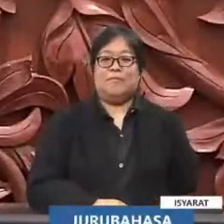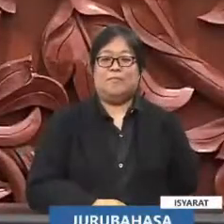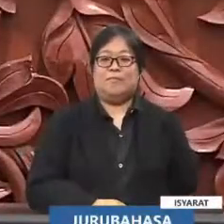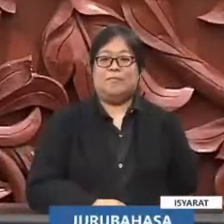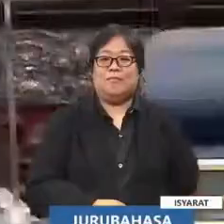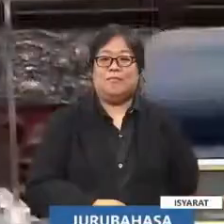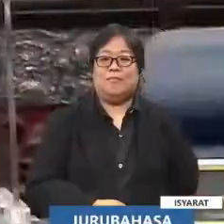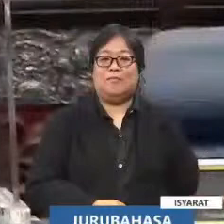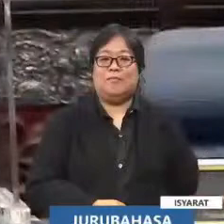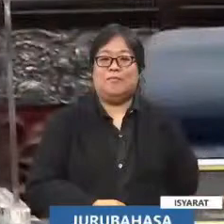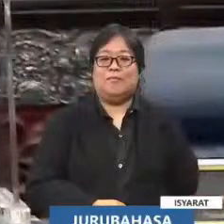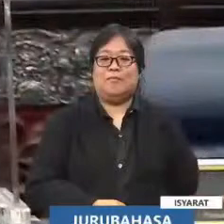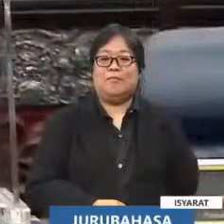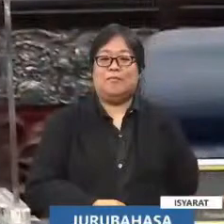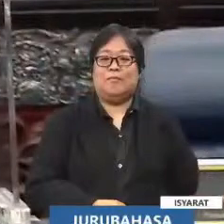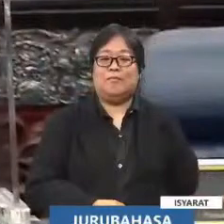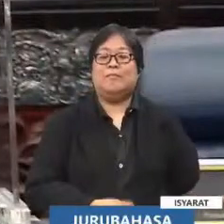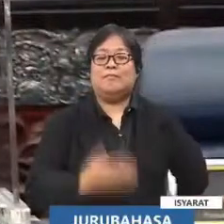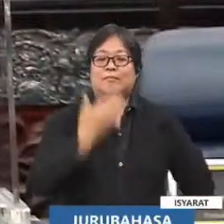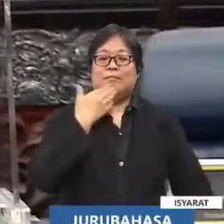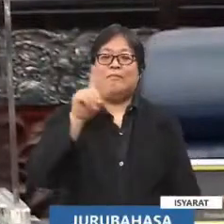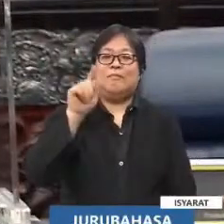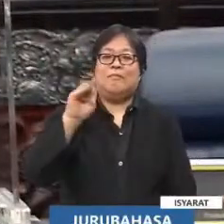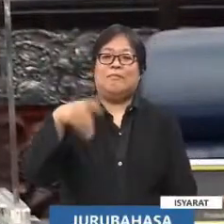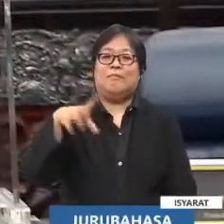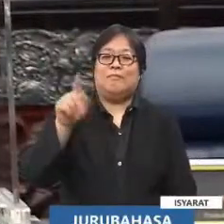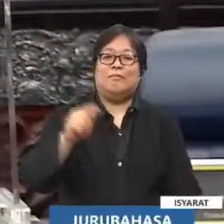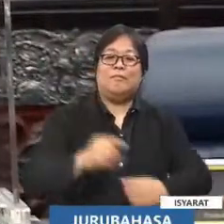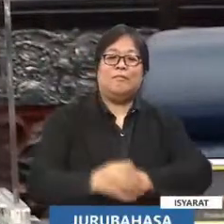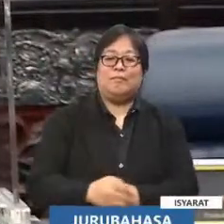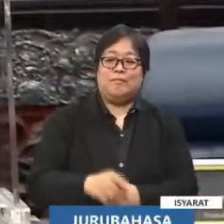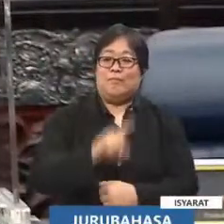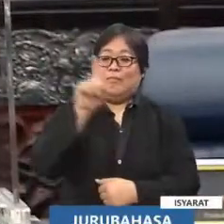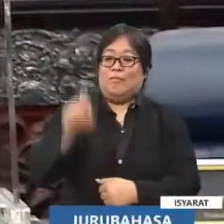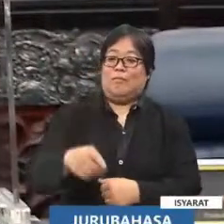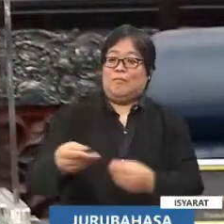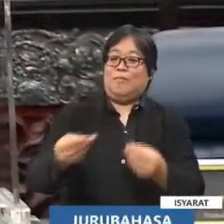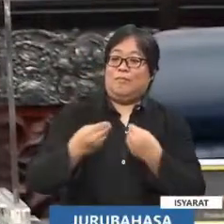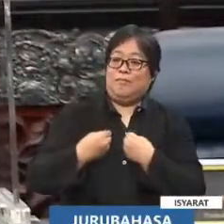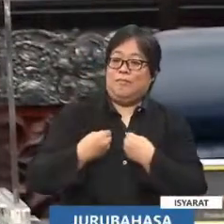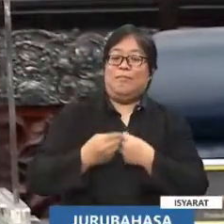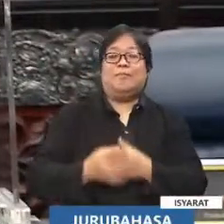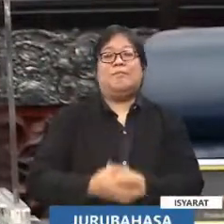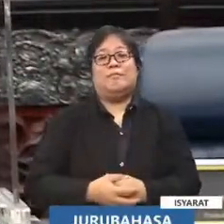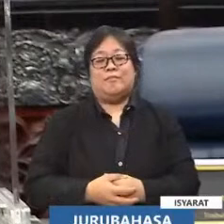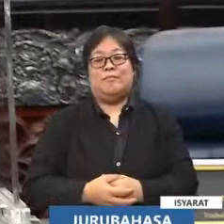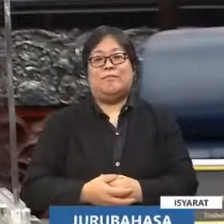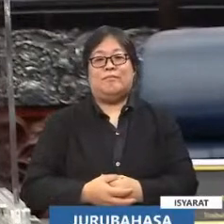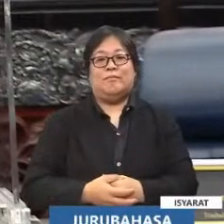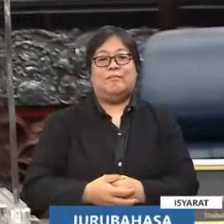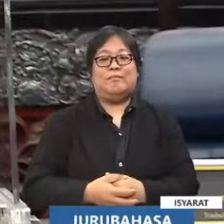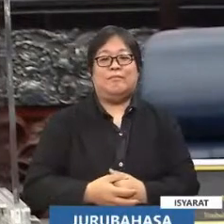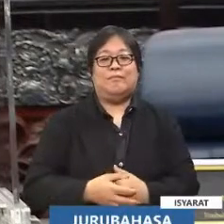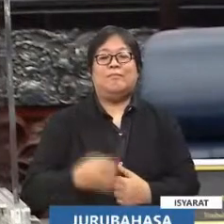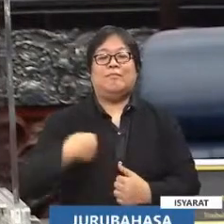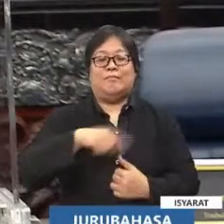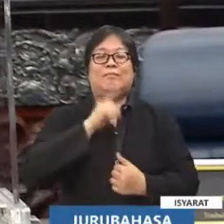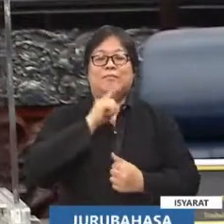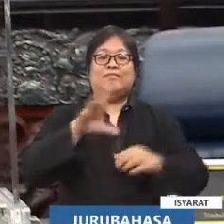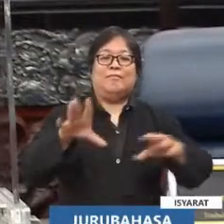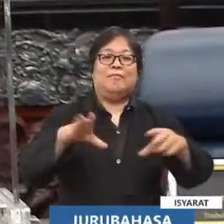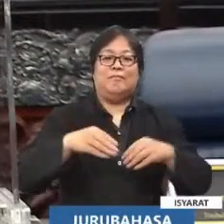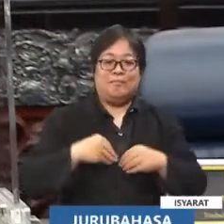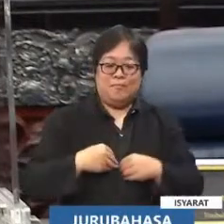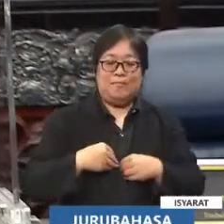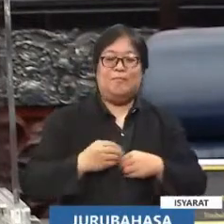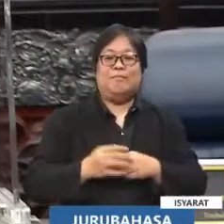Terima kasih kepada YB Tumpat atas soalan yang diberikan tadi. Kita memang mengakui